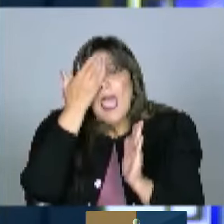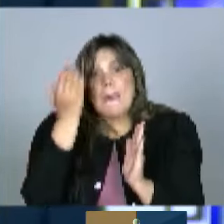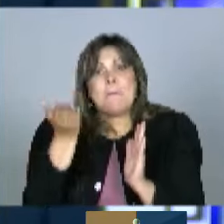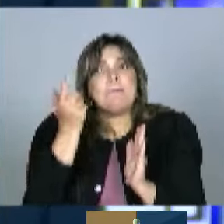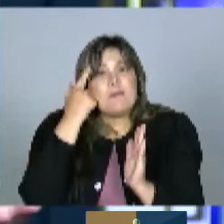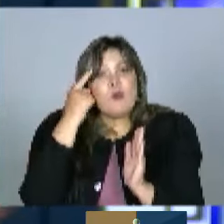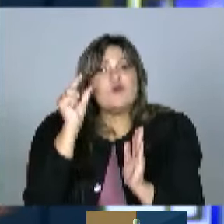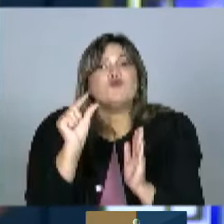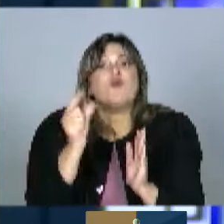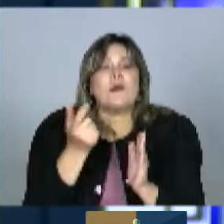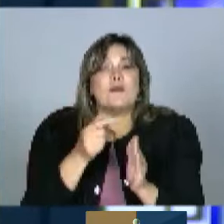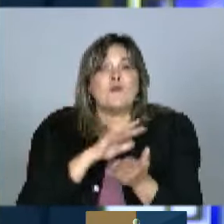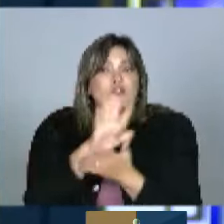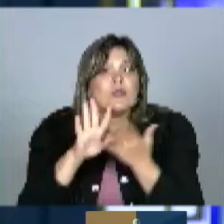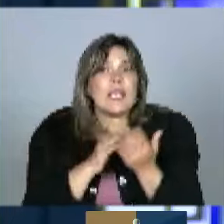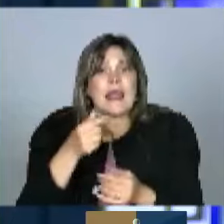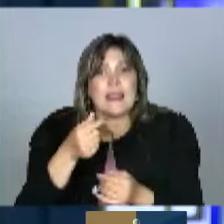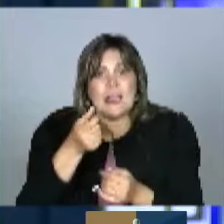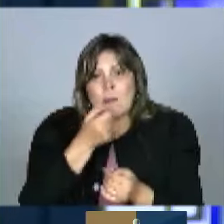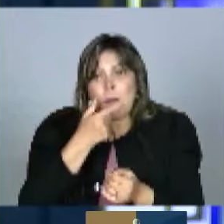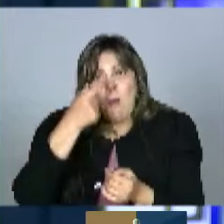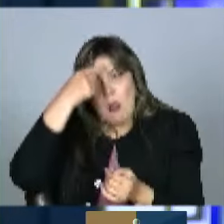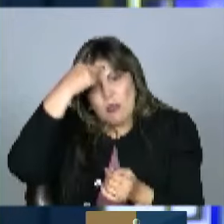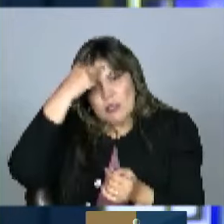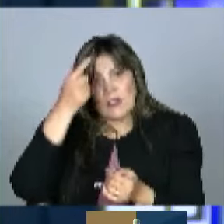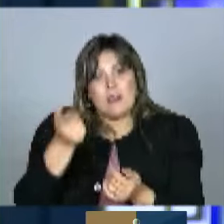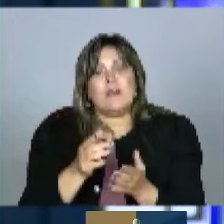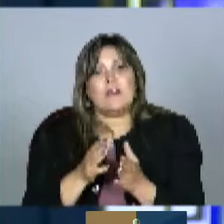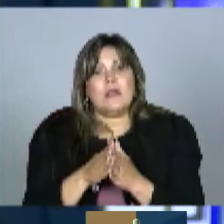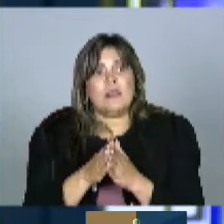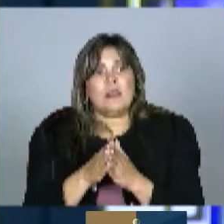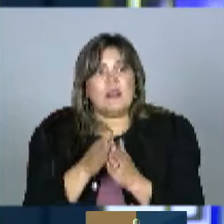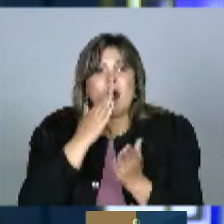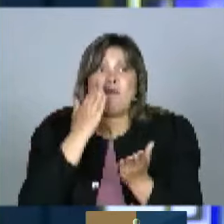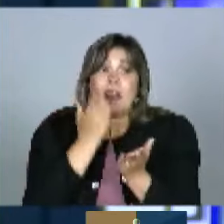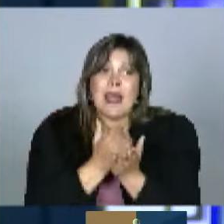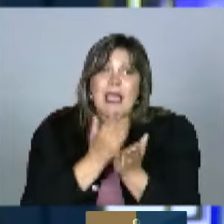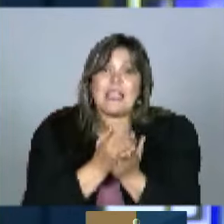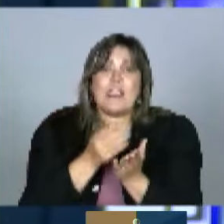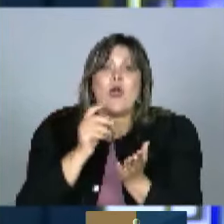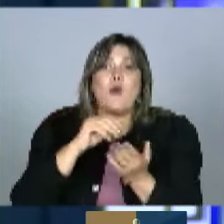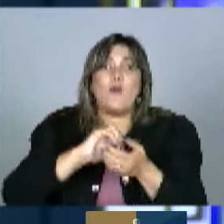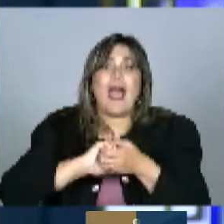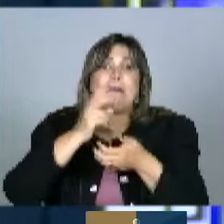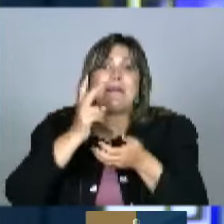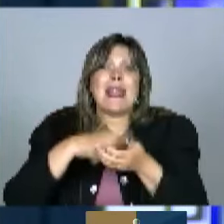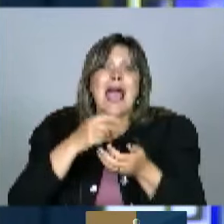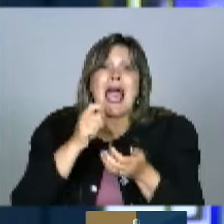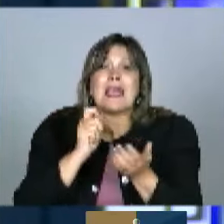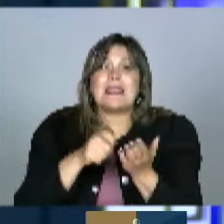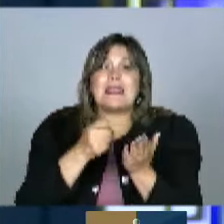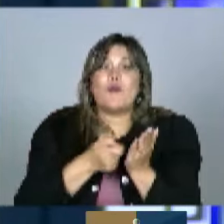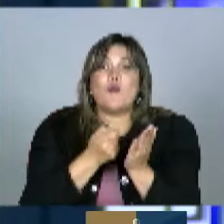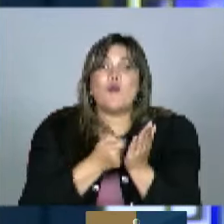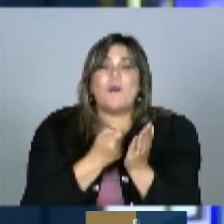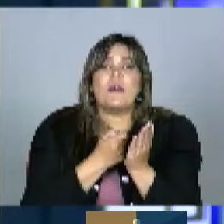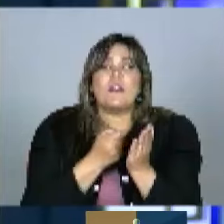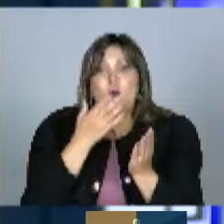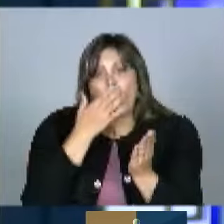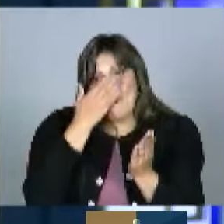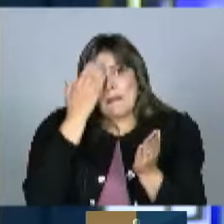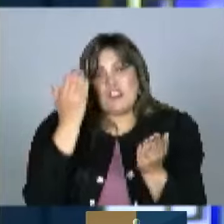يعتبر سوري لكن هو مش سوري هو في حقيقته زور هذا العقد ومغطاه بدون ما ما هو